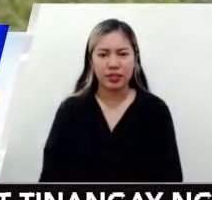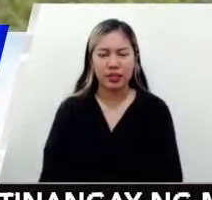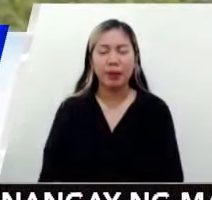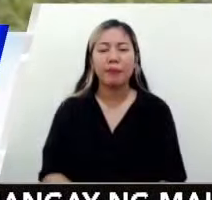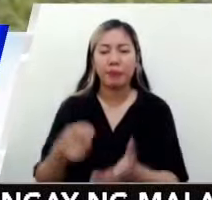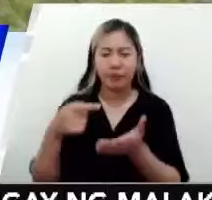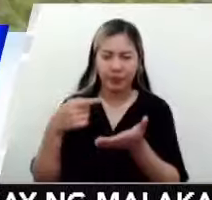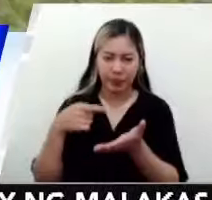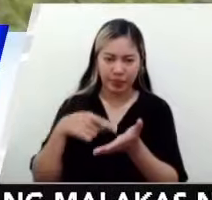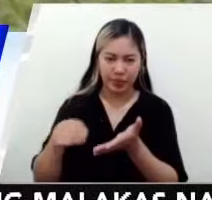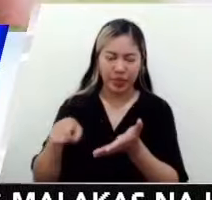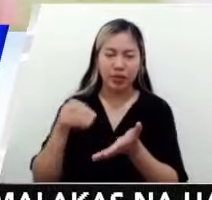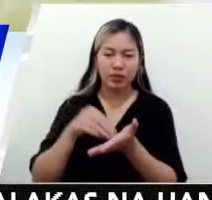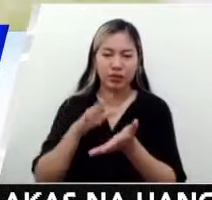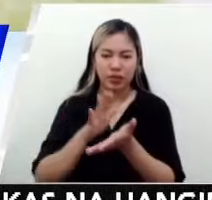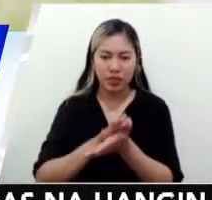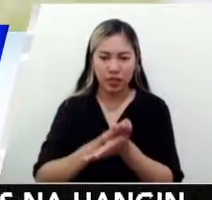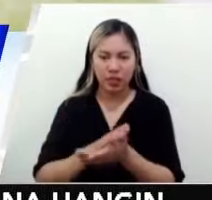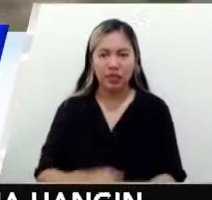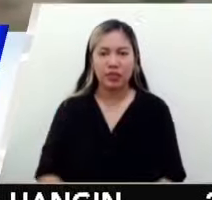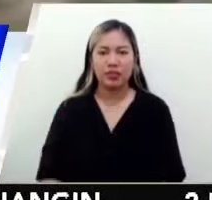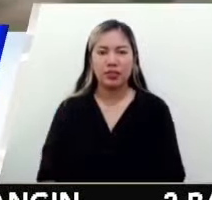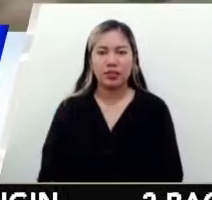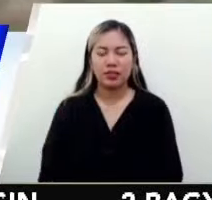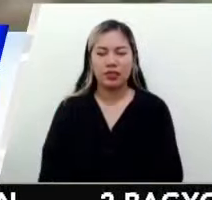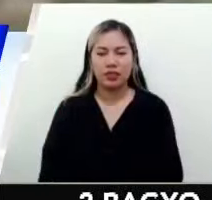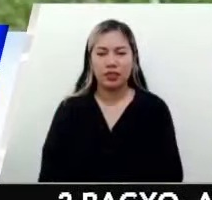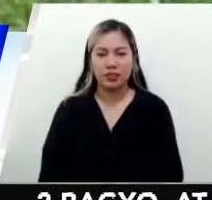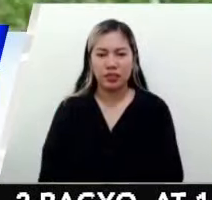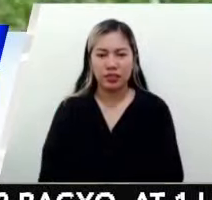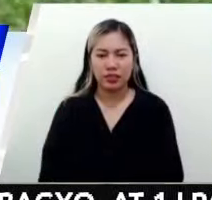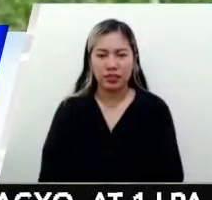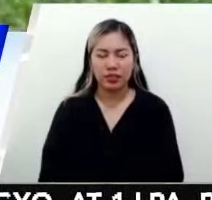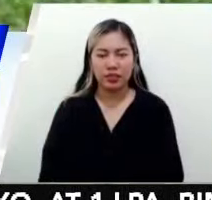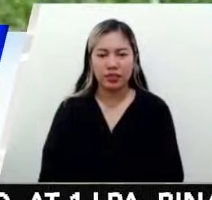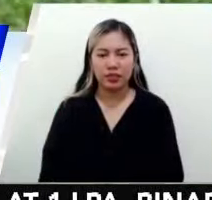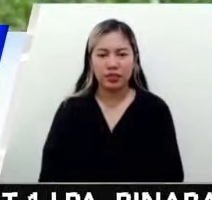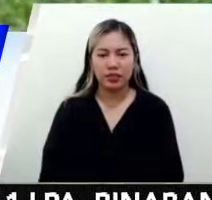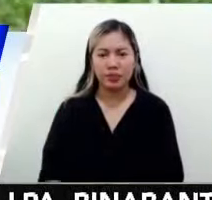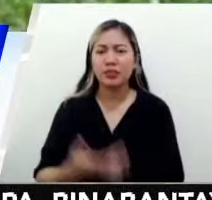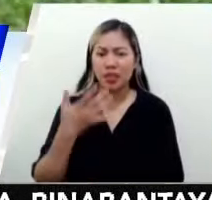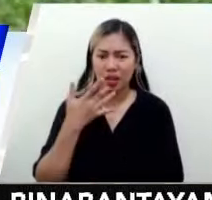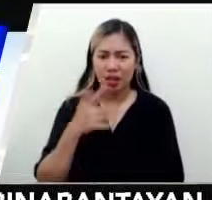Okay. Tapos pangkain araw-araw. Paborito namin to. Masarap siya kainin.